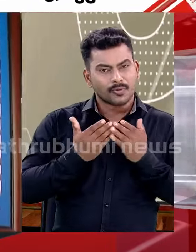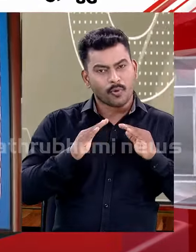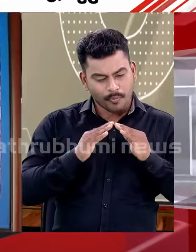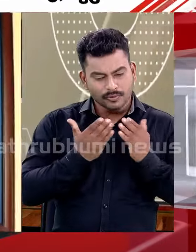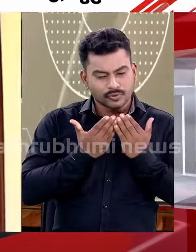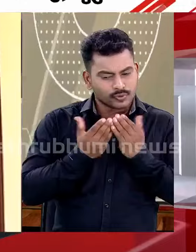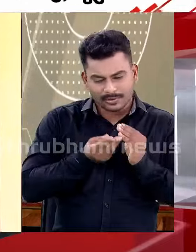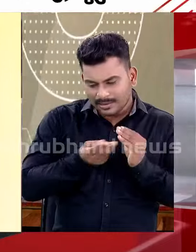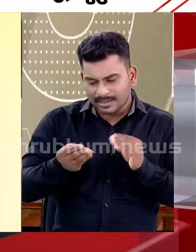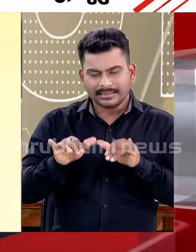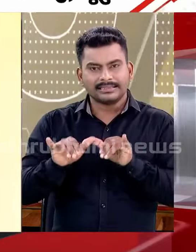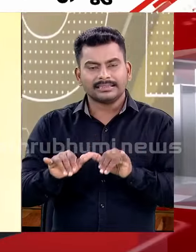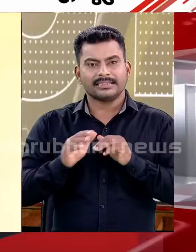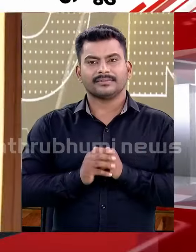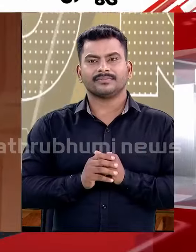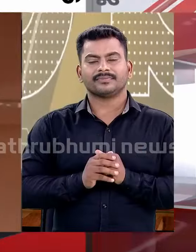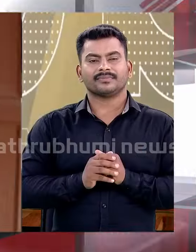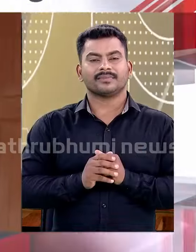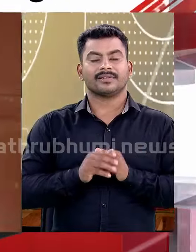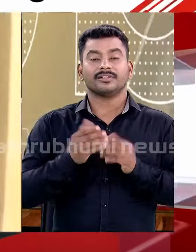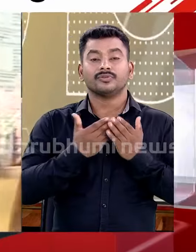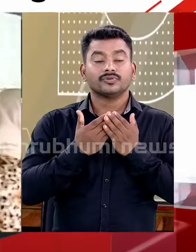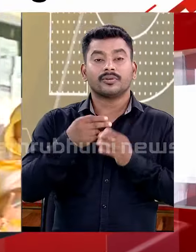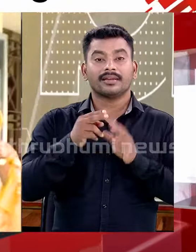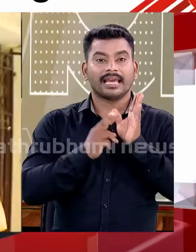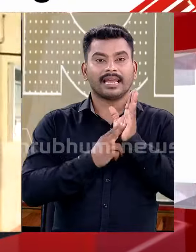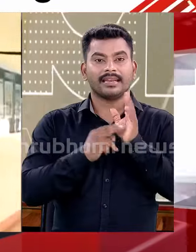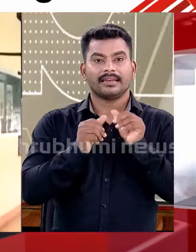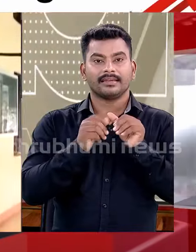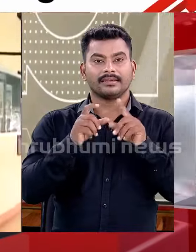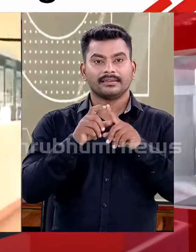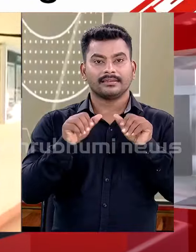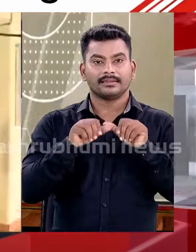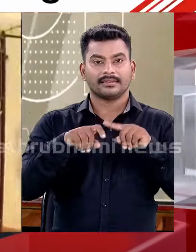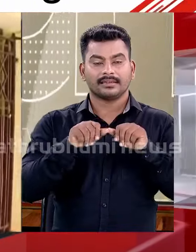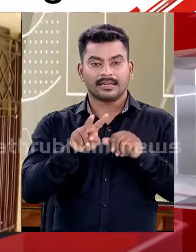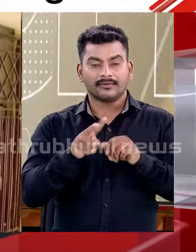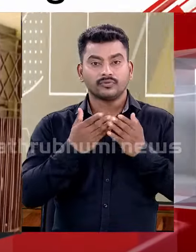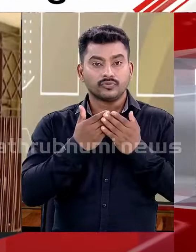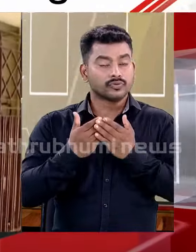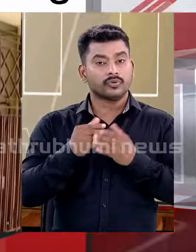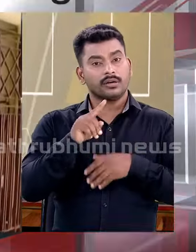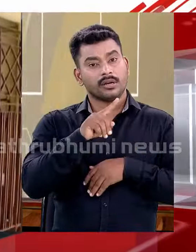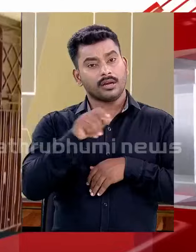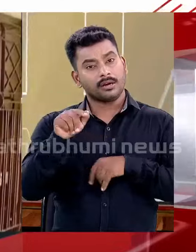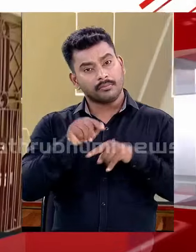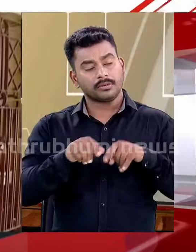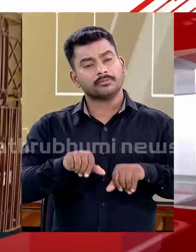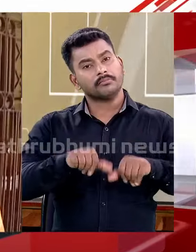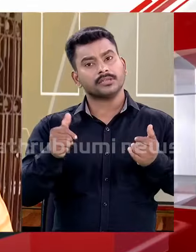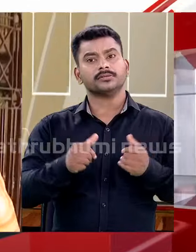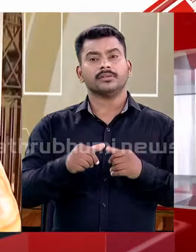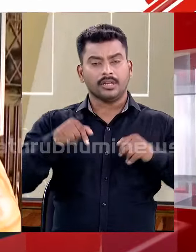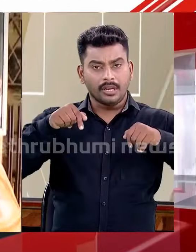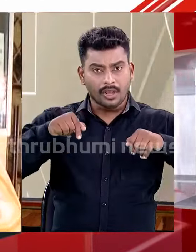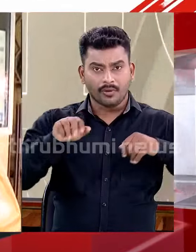കിടക്കുന്നത്. നടക്കാവ് സ്കൂളിനെ സംബന്ധിച്ച് തുടർച്ചയായി 5 തവണ 100% വിജയം കൈവരിച്ച സ്കൂളാണ്. ഇത്തവണ